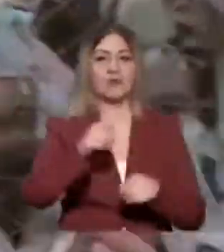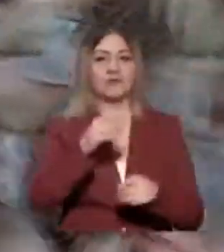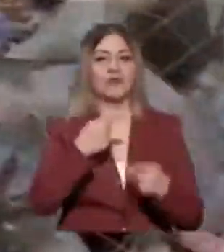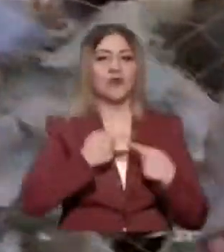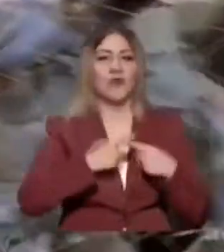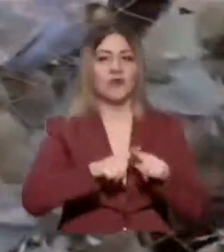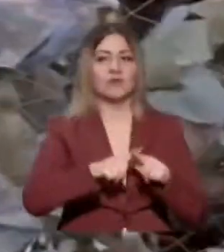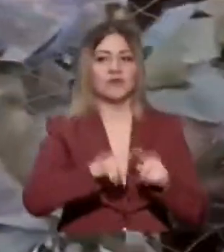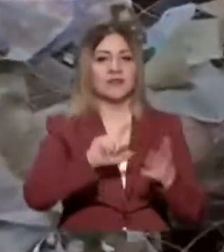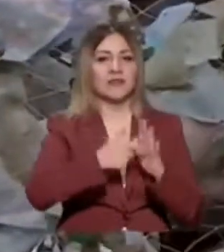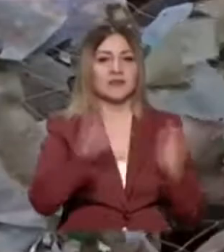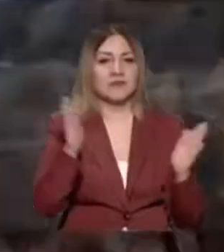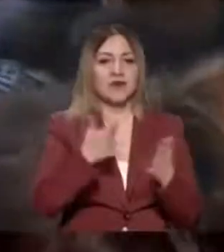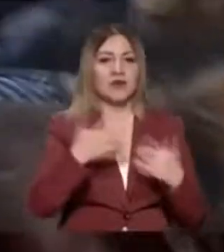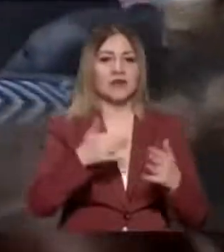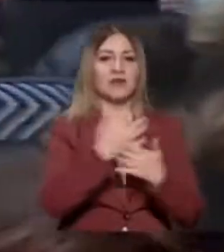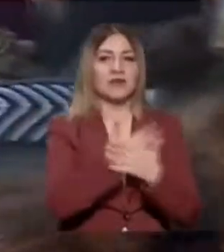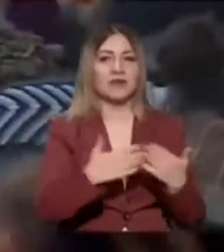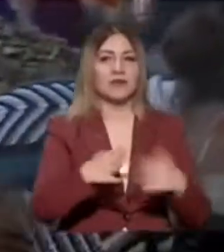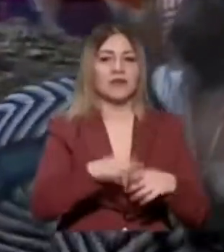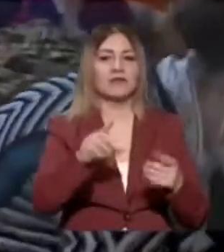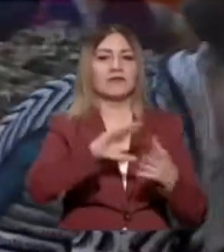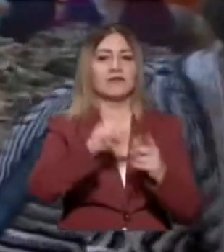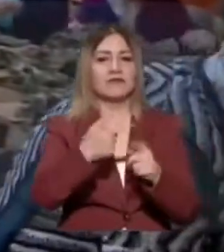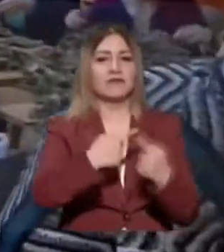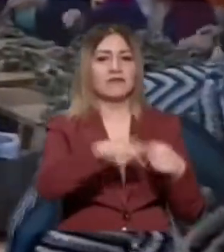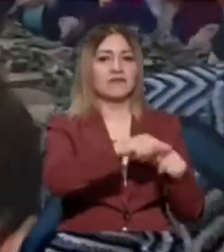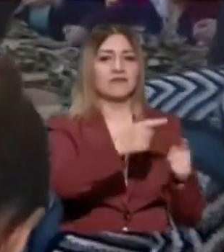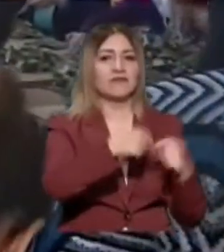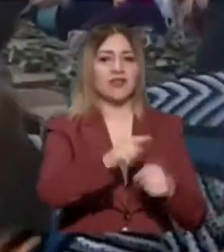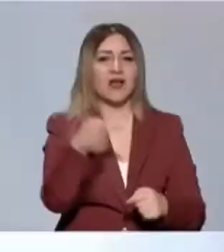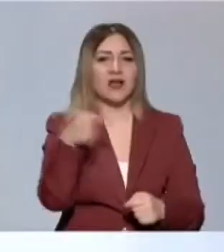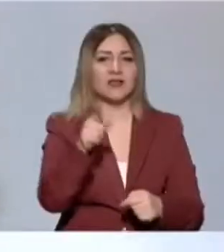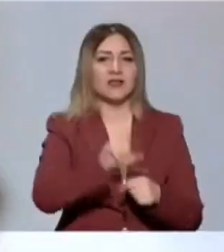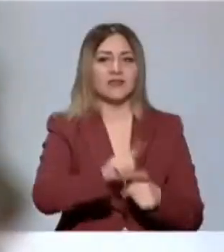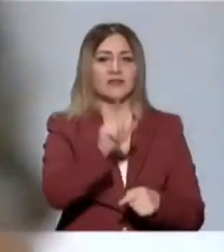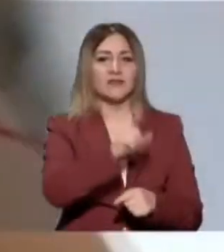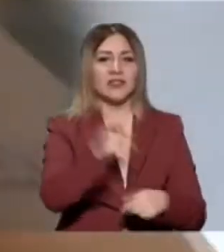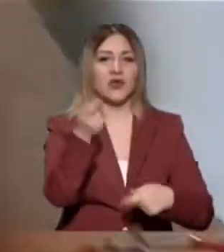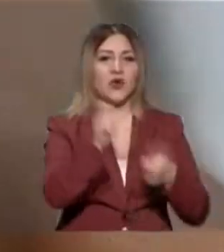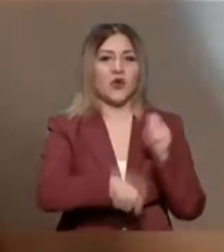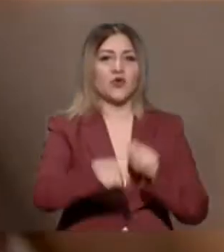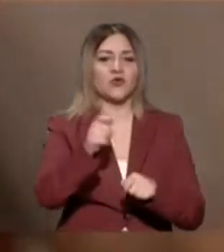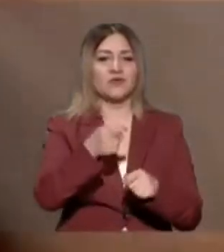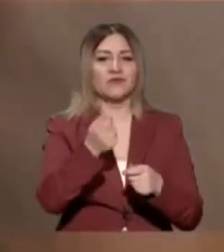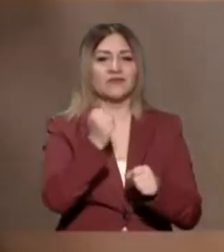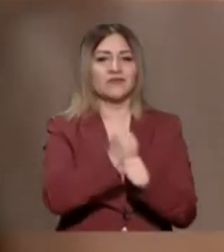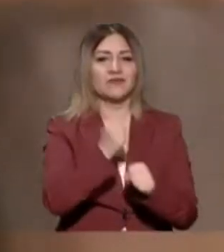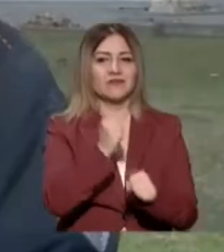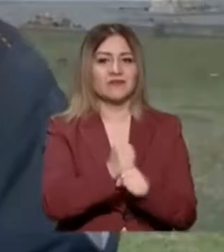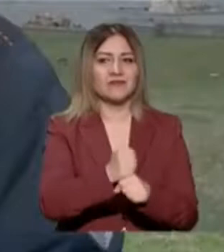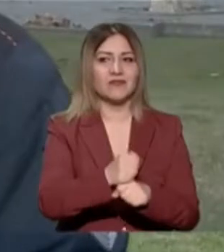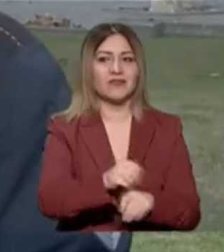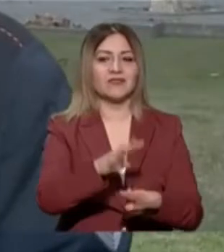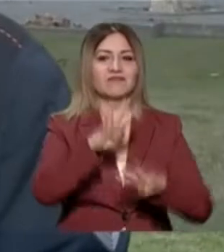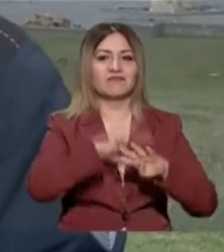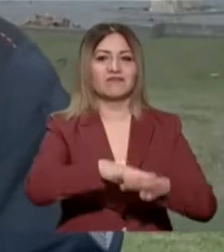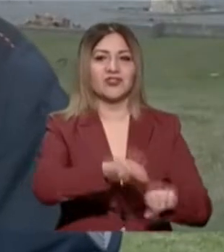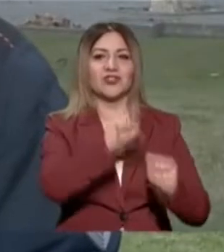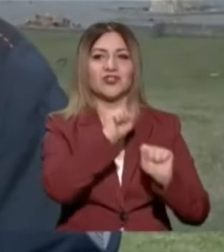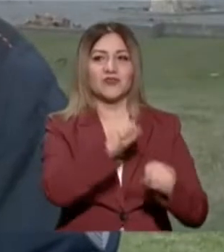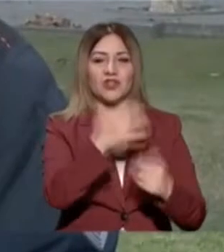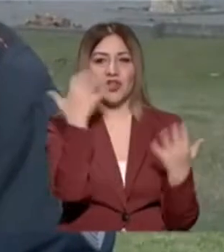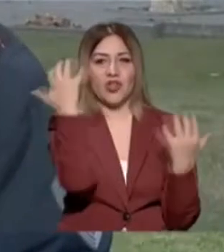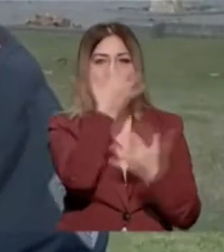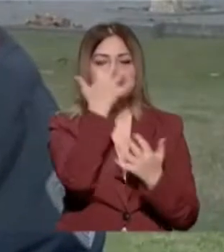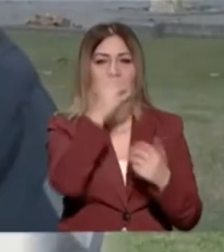Սկզբում փոքր սենյակում, հետո արդեն տարբեր մասնաճյուղերում հազարից ավելի կամավորով քողարկիչ ցանցեր էին գործում սահմանի համար։ Առաջին հերթին